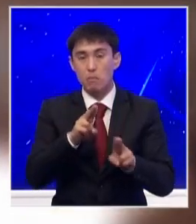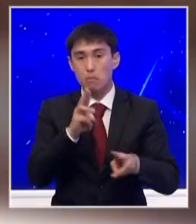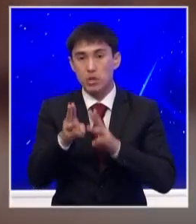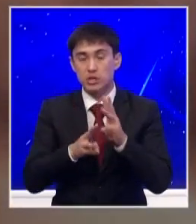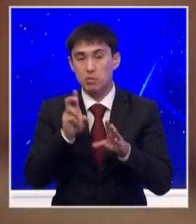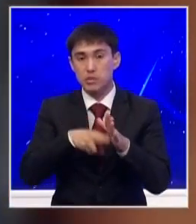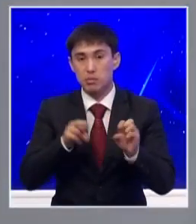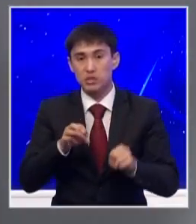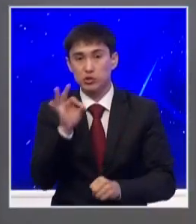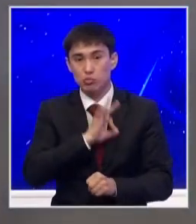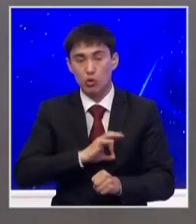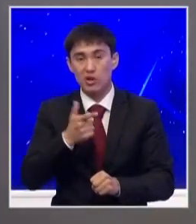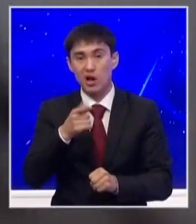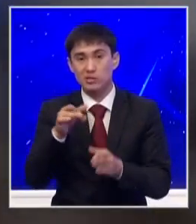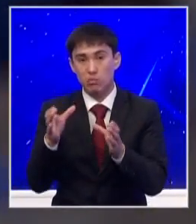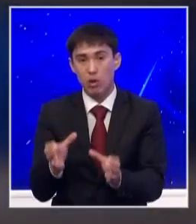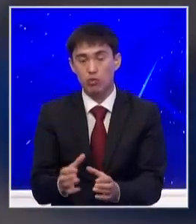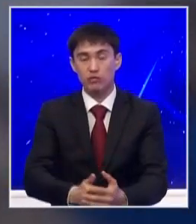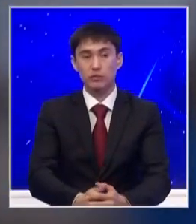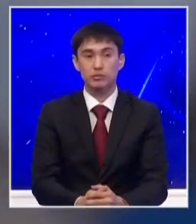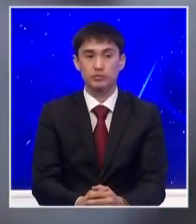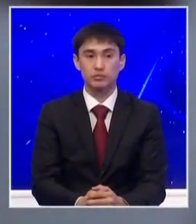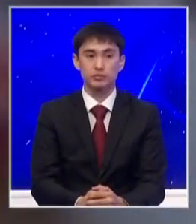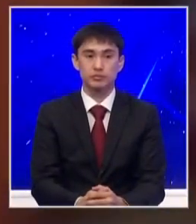при использовании газовых баллонов.